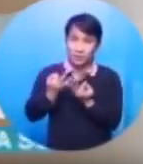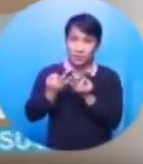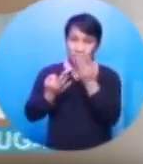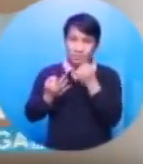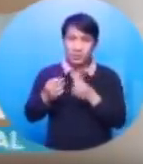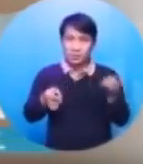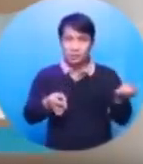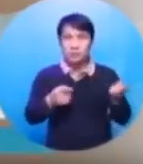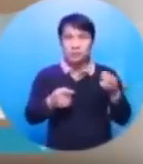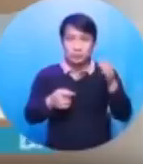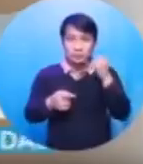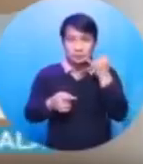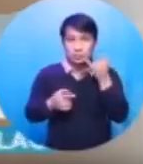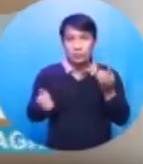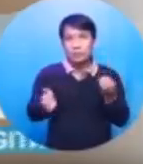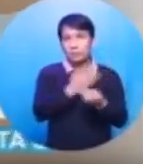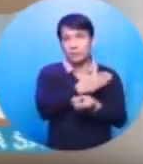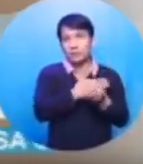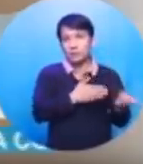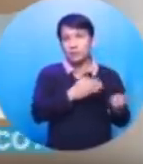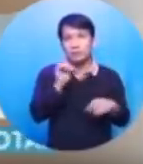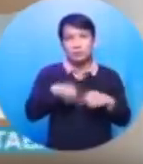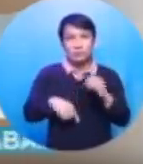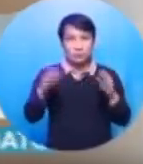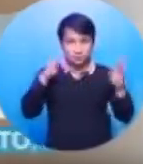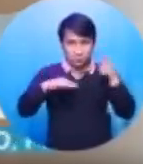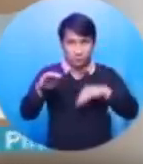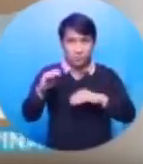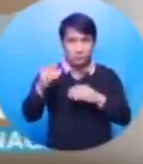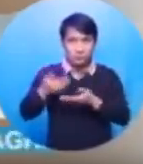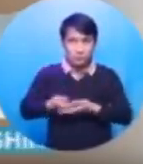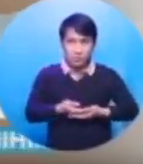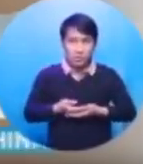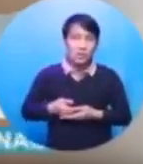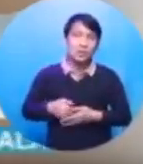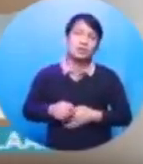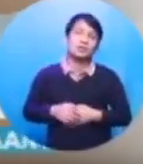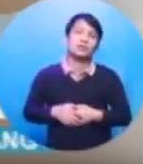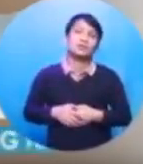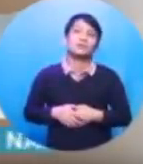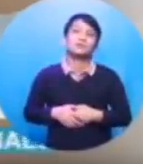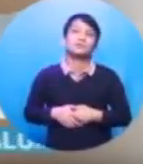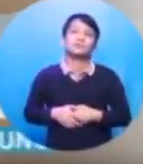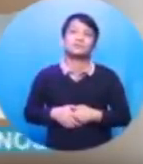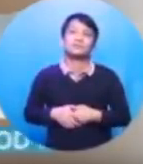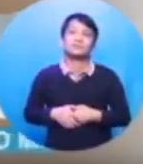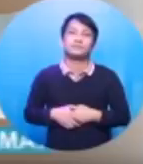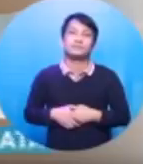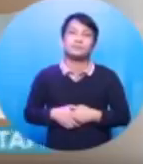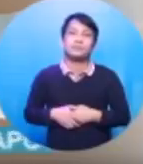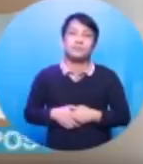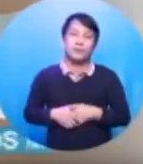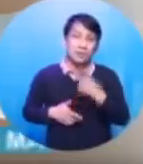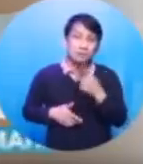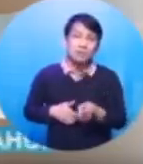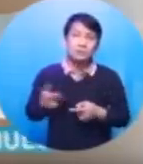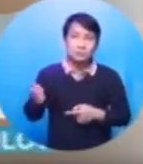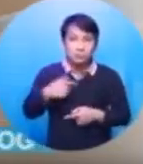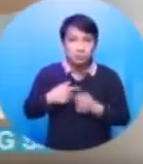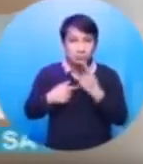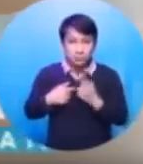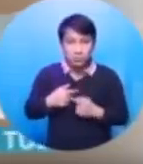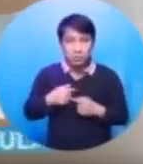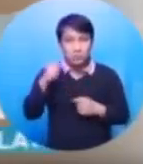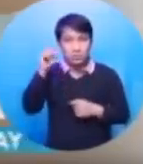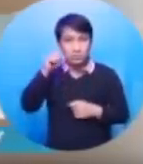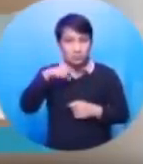para opo. Mapalayas na natin itong si Joanne. At wala kang problema doon sa baby. Sir, ganito, sir, mismo siyang mismo ayaw sa bata, sir. Ay, ano yung